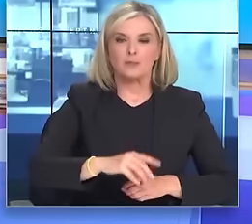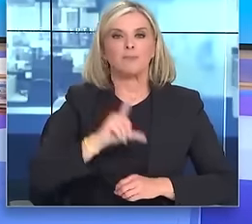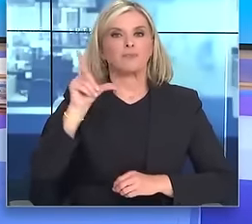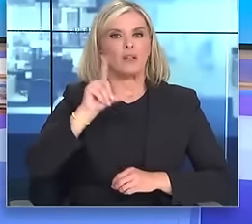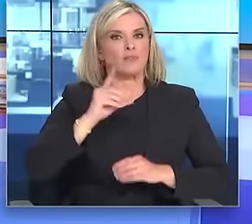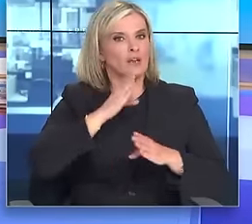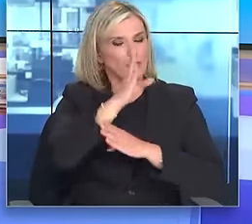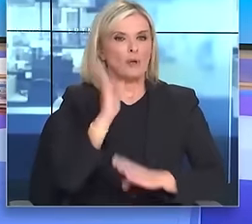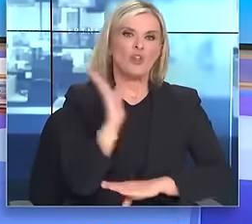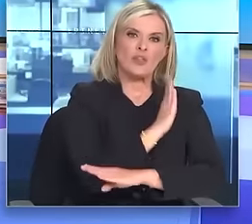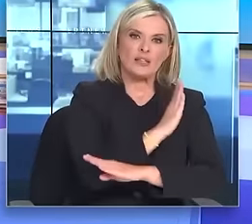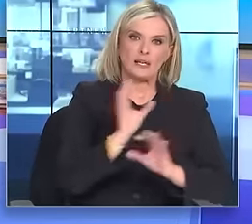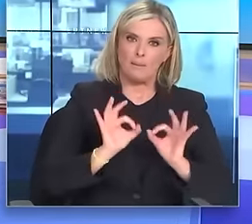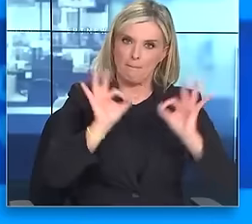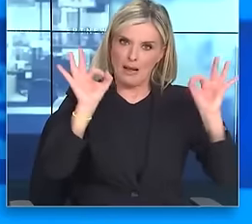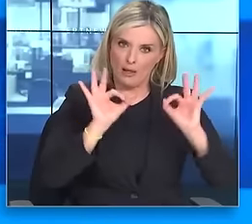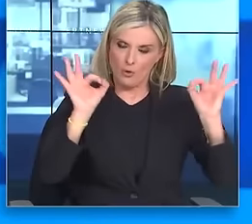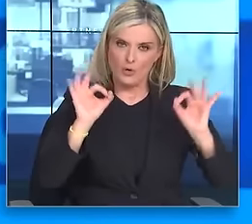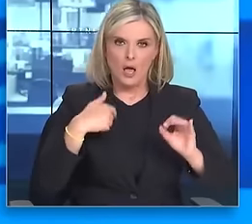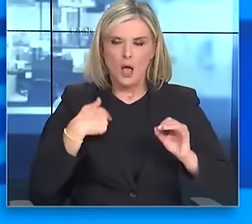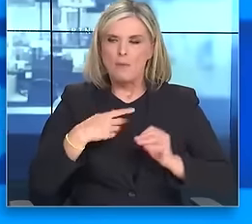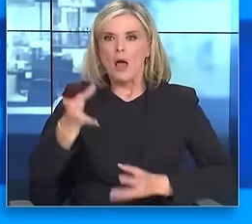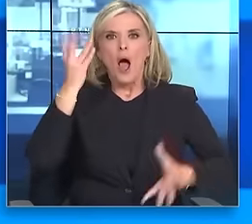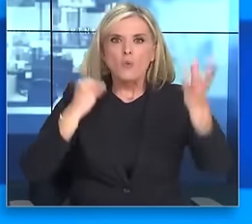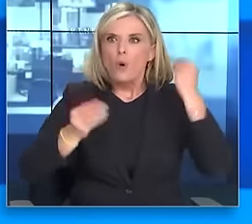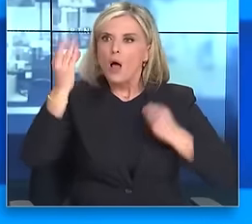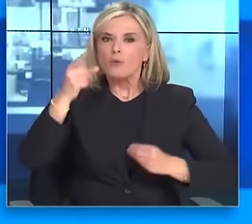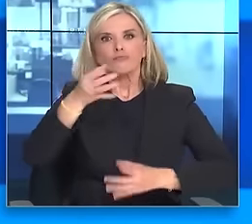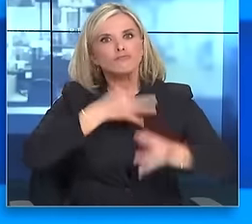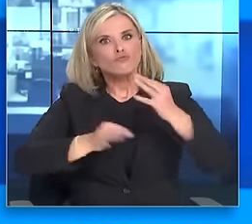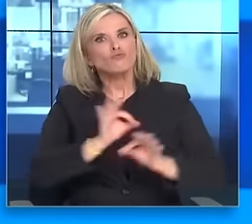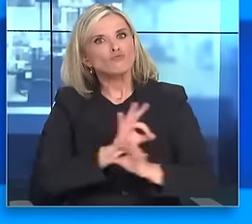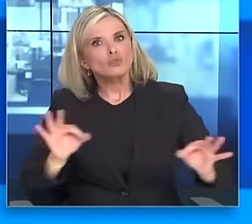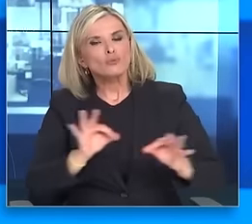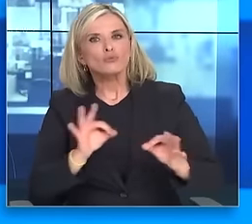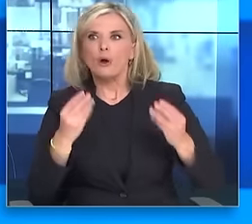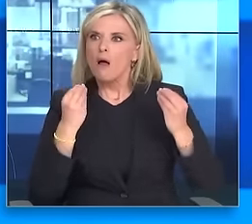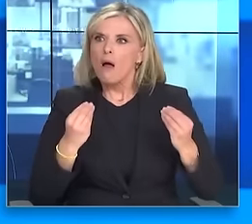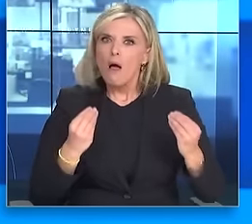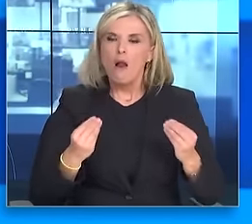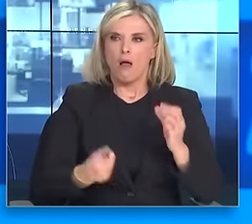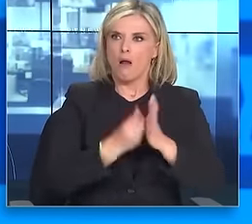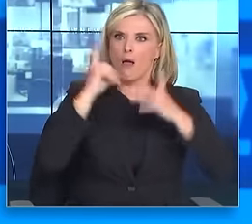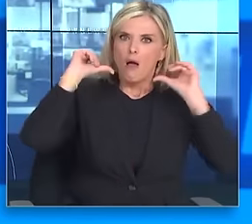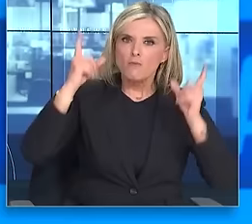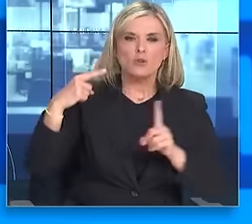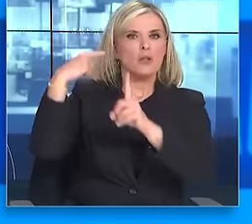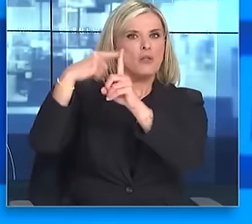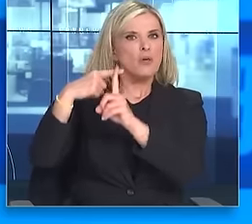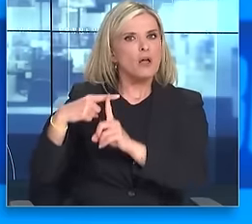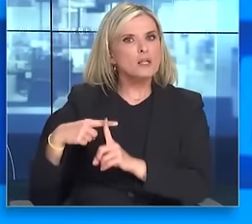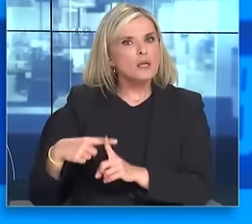Δυτική Μακεδονία. Το κλίμα το οποίο εγώ εισπράττω είναι ένα πολύ καλό κλίμα για την Νέα Δημοκρατία. Βλέπω μια